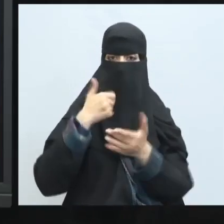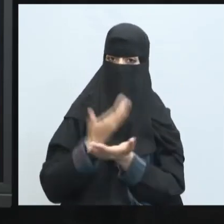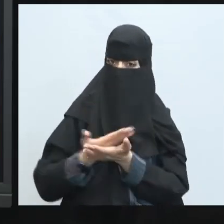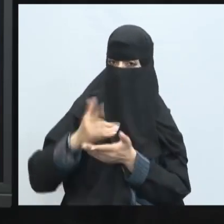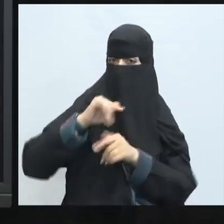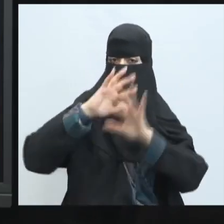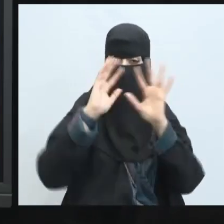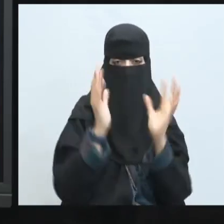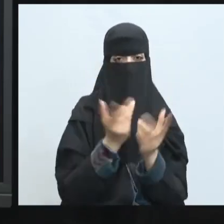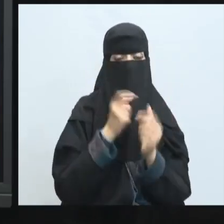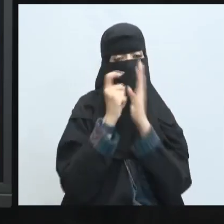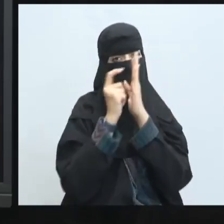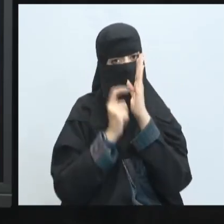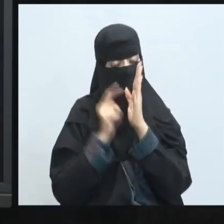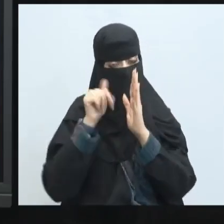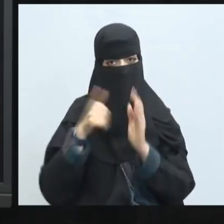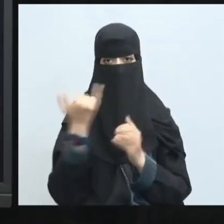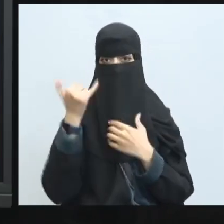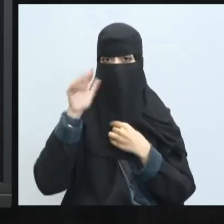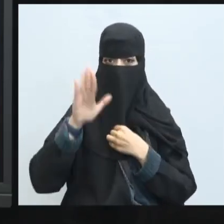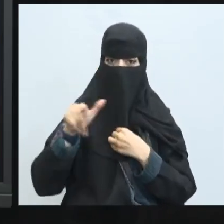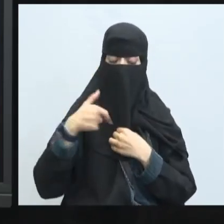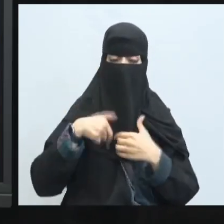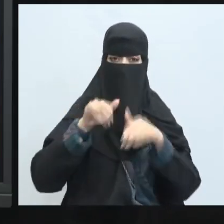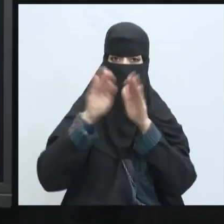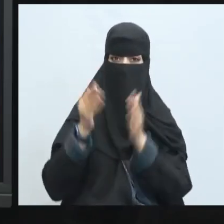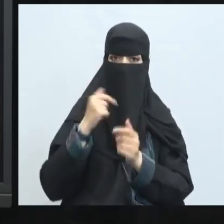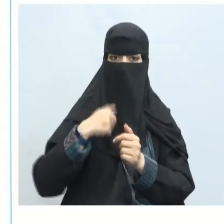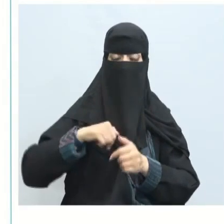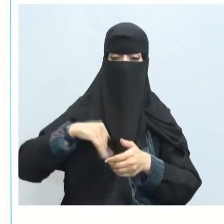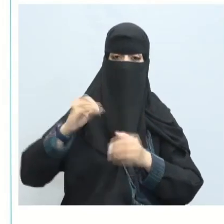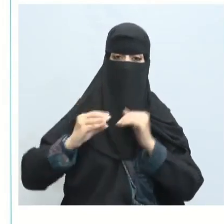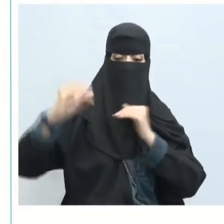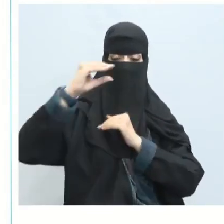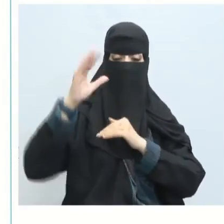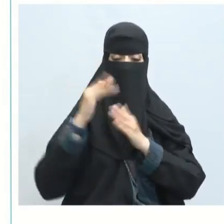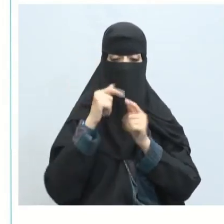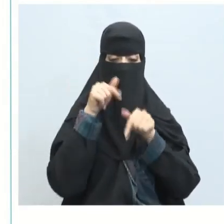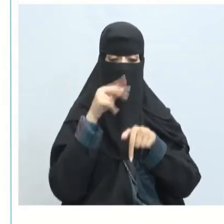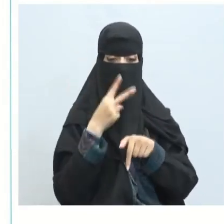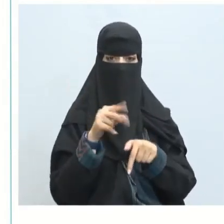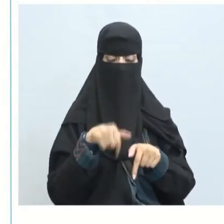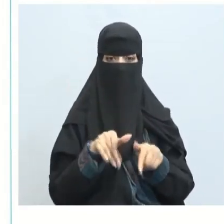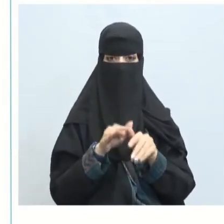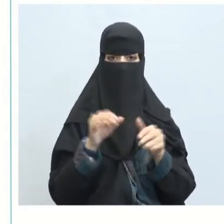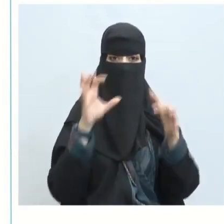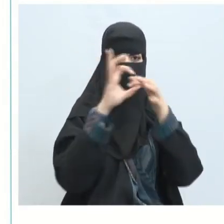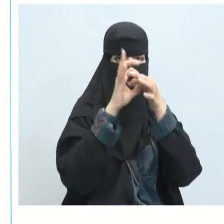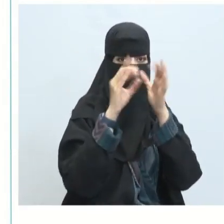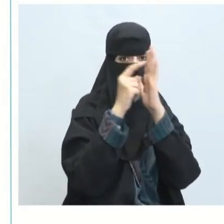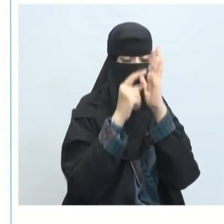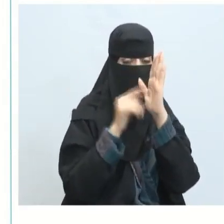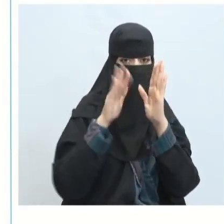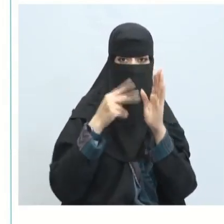ذلك يعتبر من عناصر المهمه للمكتب الاداري هذا هو الارتباط التنظيمي ذكرنا